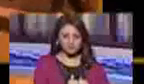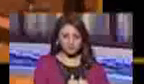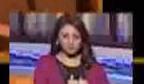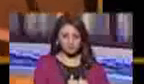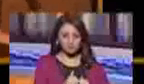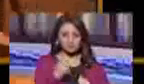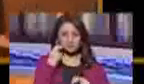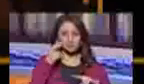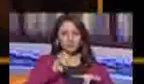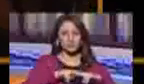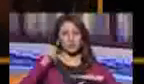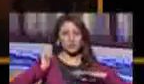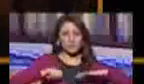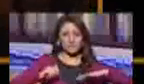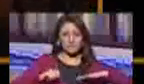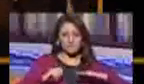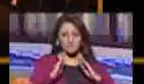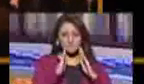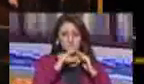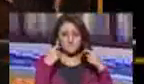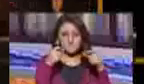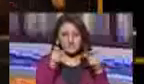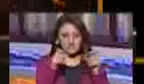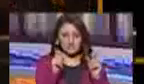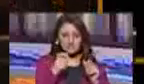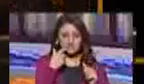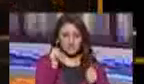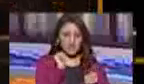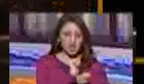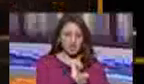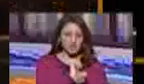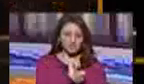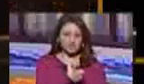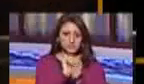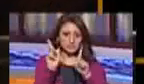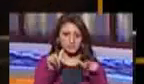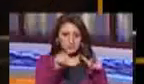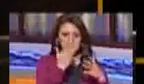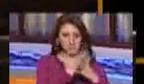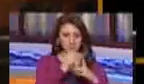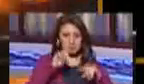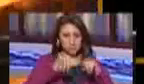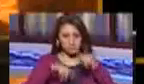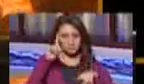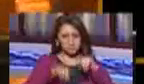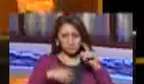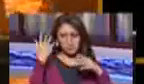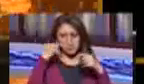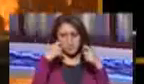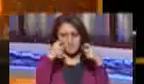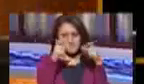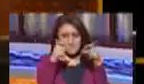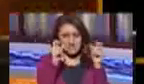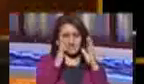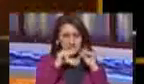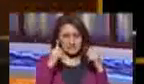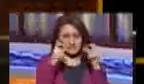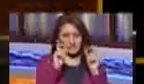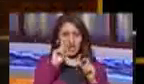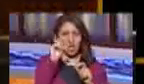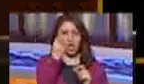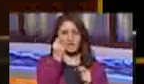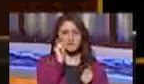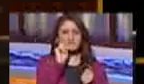المعارضات بمحكمة جنح مصر الجديدة جدد حبس 12 من المتهمين في أحداث اشتباكات الاتحادية 15 يوما على